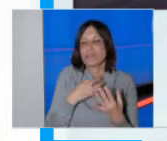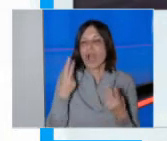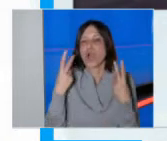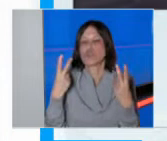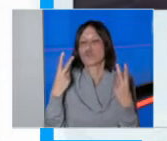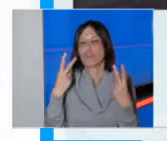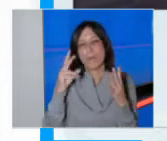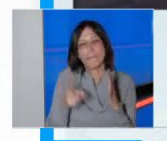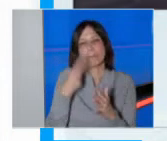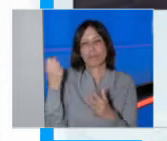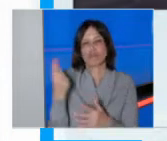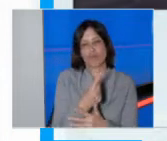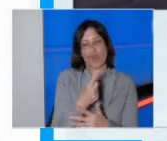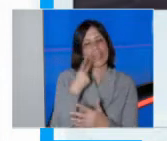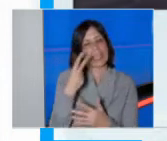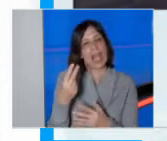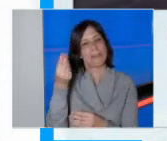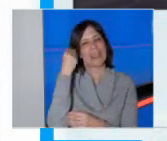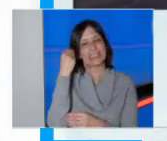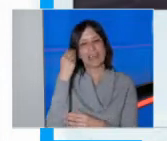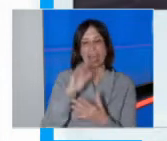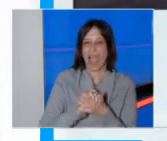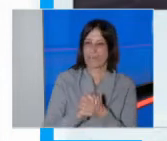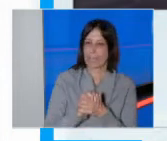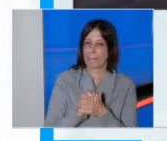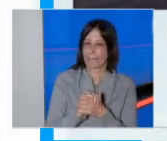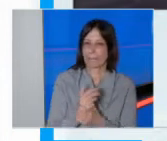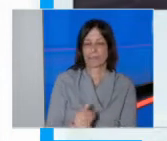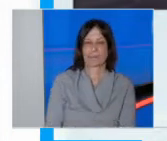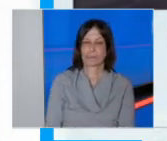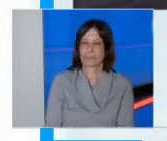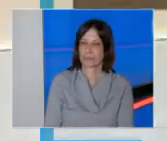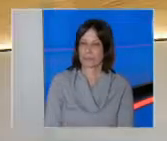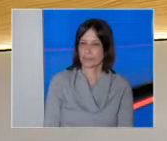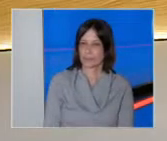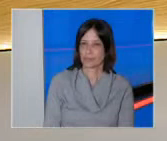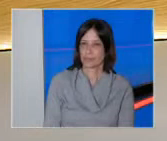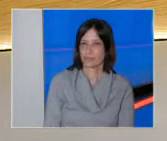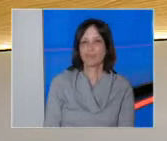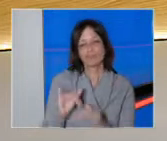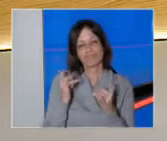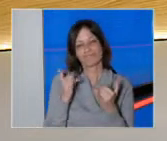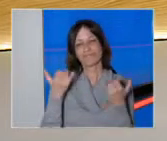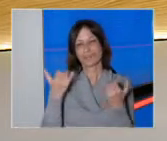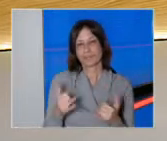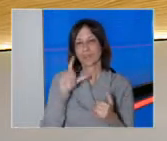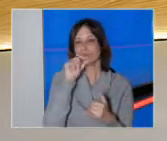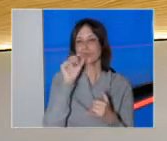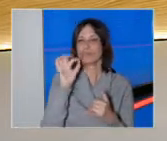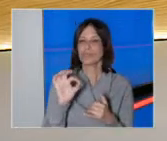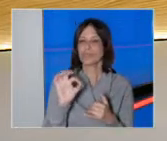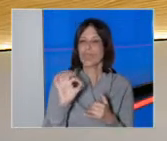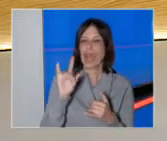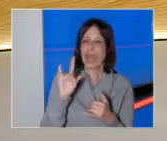חשוב שלפחות פעמיים בשבוע יראה בית ספר וחברים. כן, עכשיו אנחנו בציוצו של